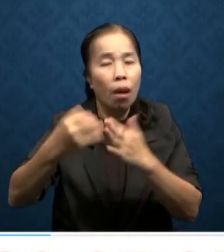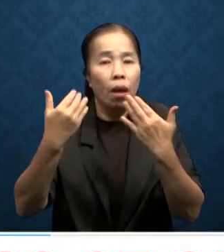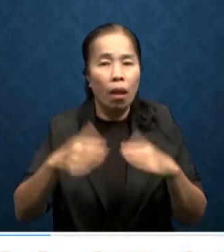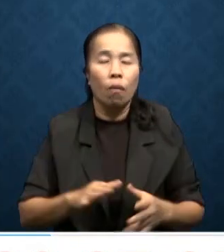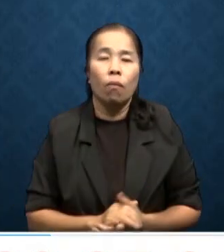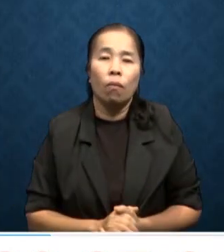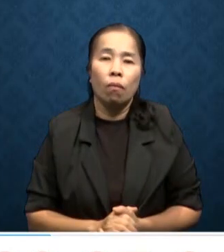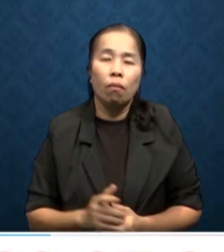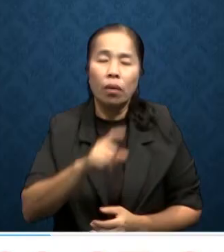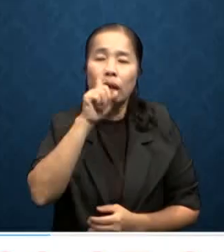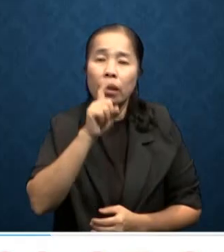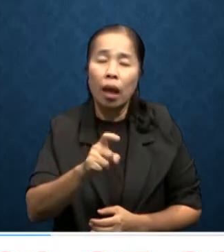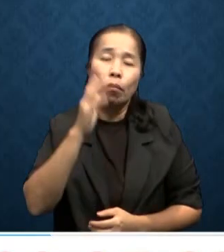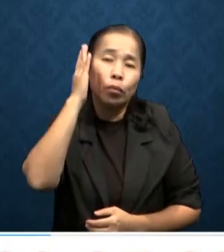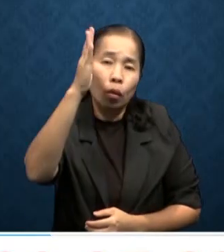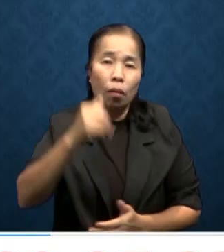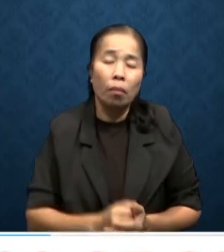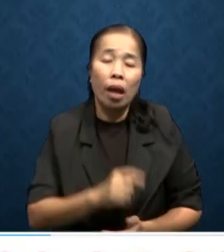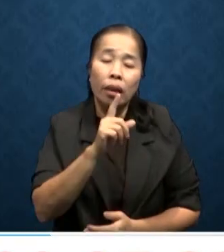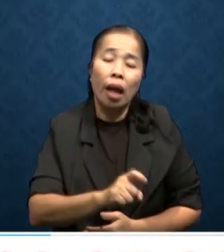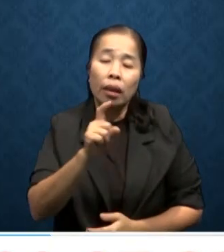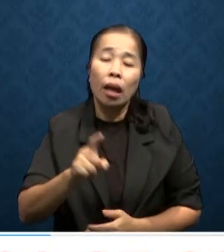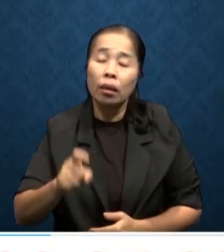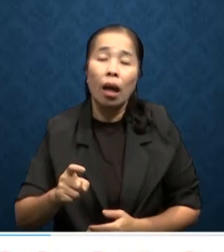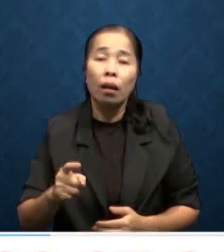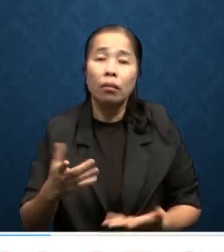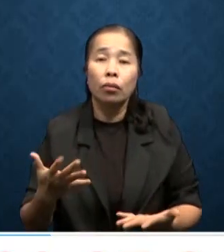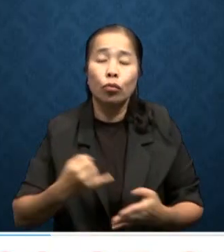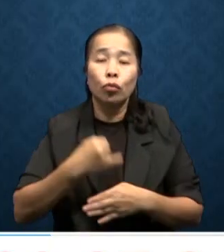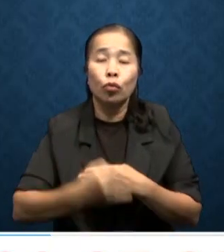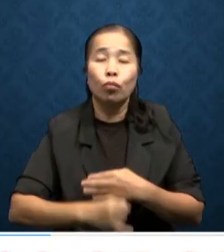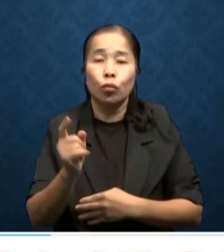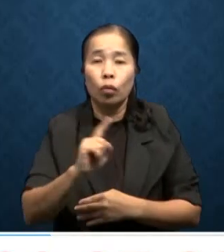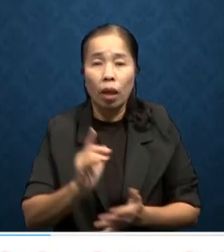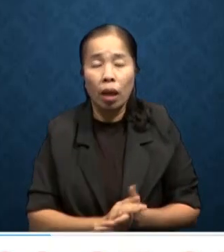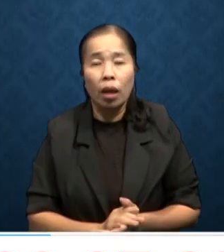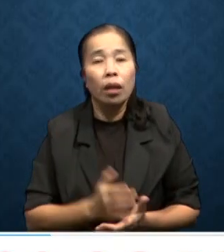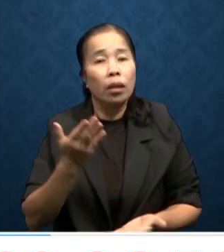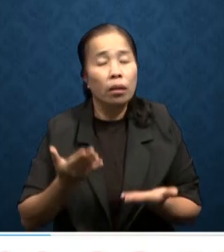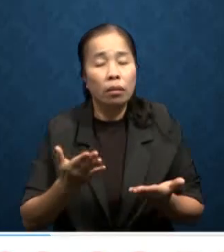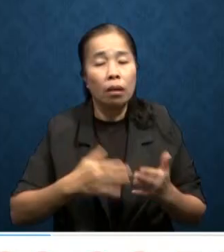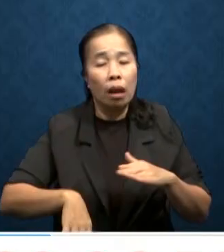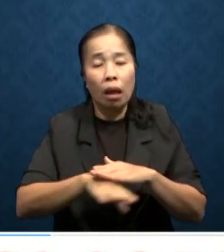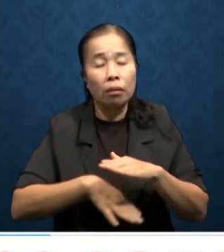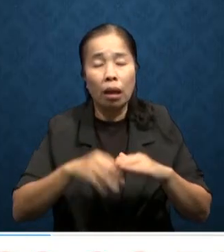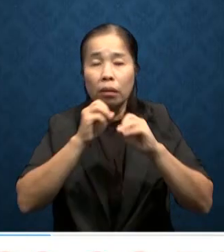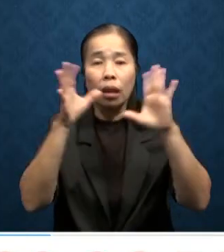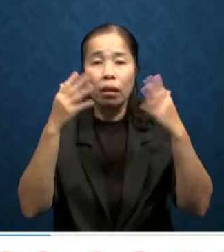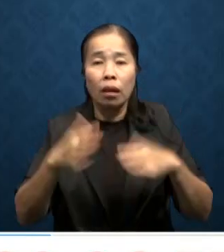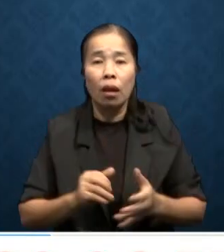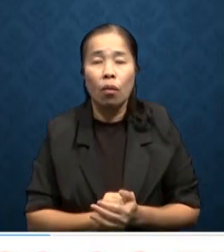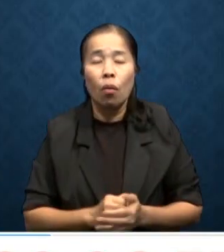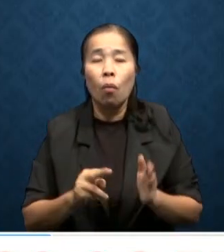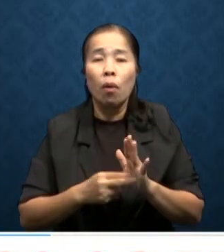ถามว่าอีกกี่ชีวิตถึงจะพอนะในเป็นหลักฐานเชิงประจักษ์ให้เห็นกันทั่วไปแล้วว่าเป็นความ